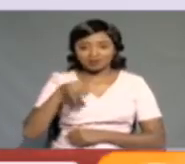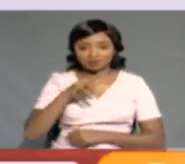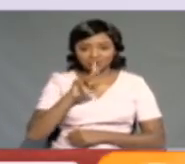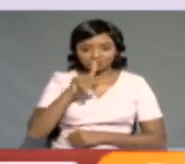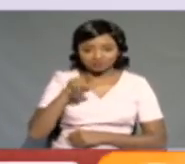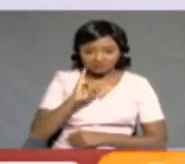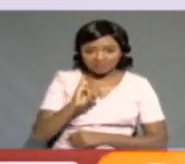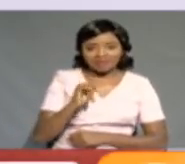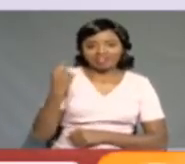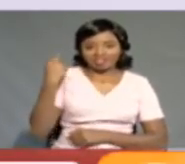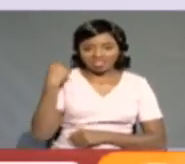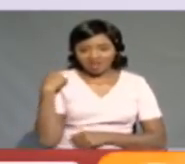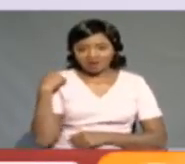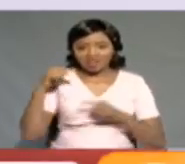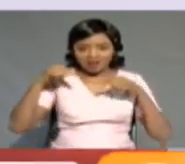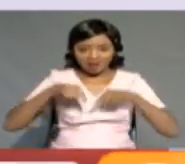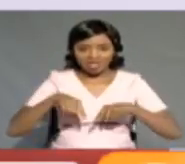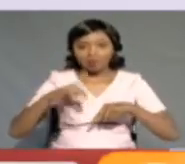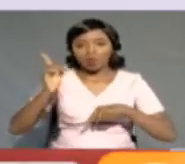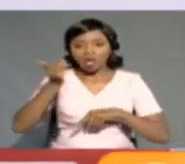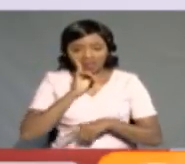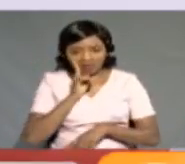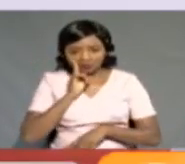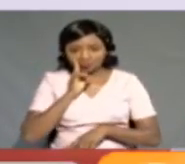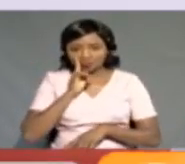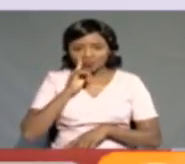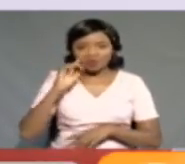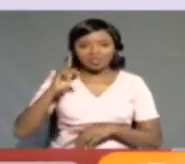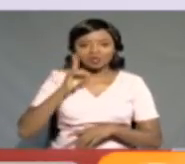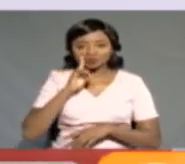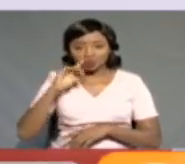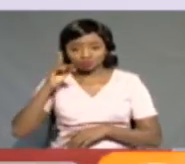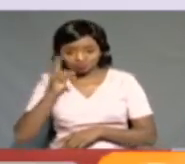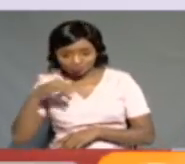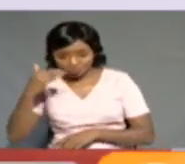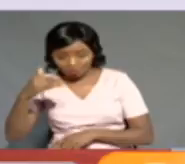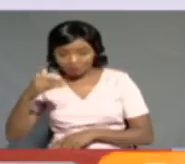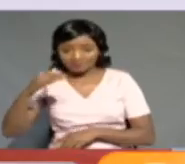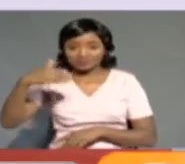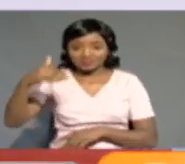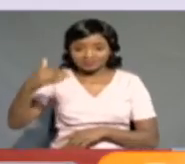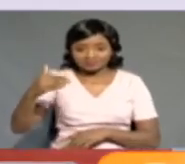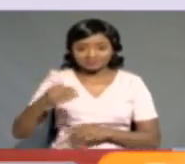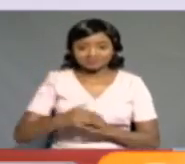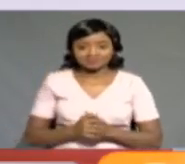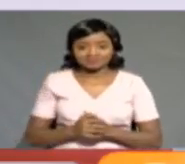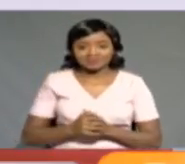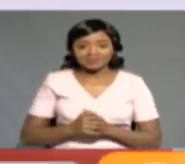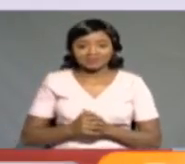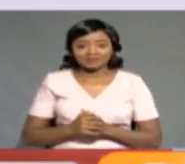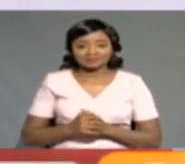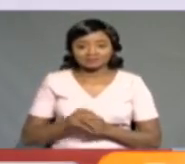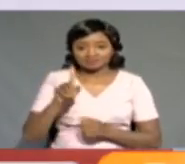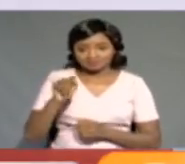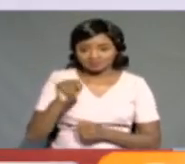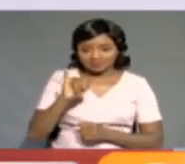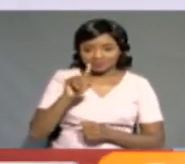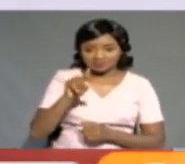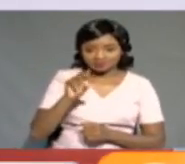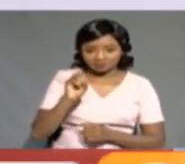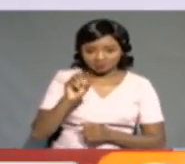juzi, jana, leo, kesho, kesho kutwa, mtondo, mtondogo, kitondo,